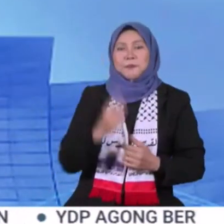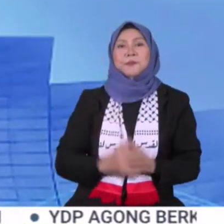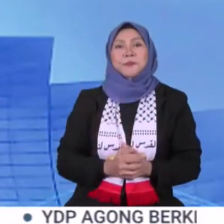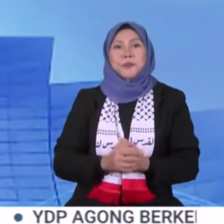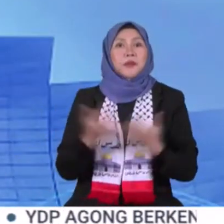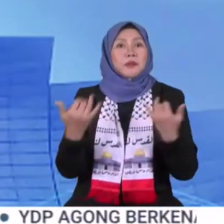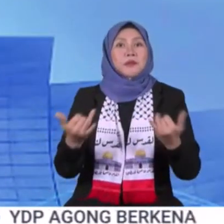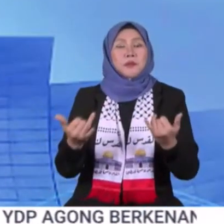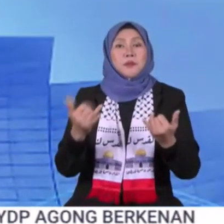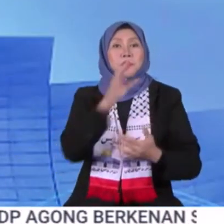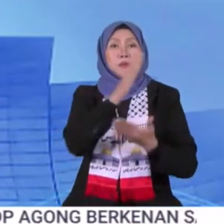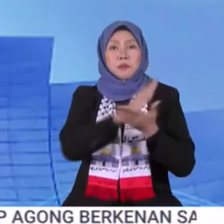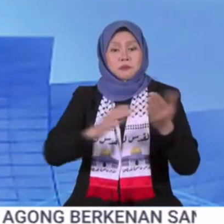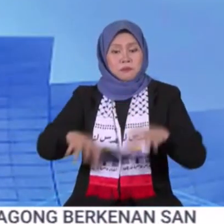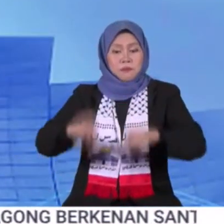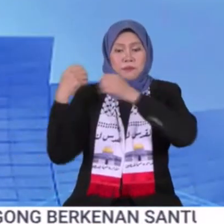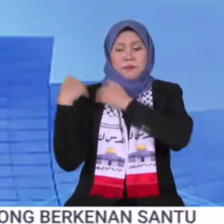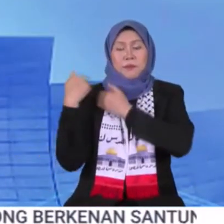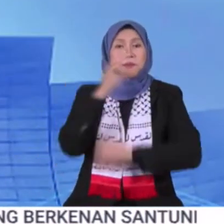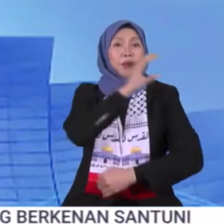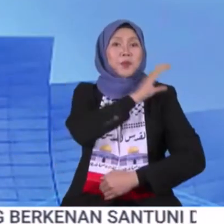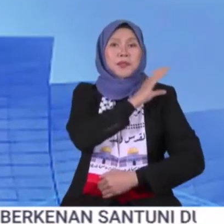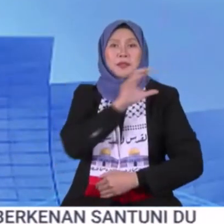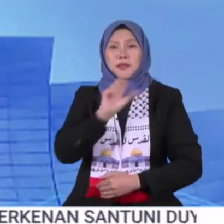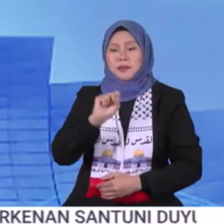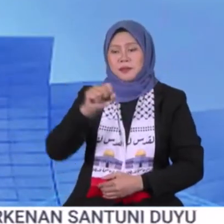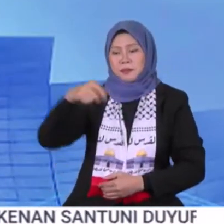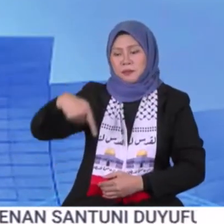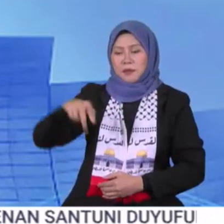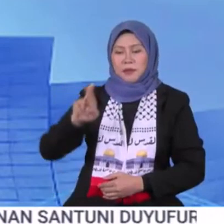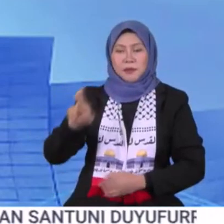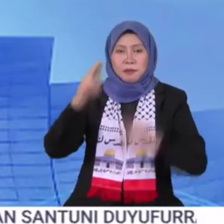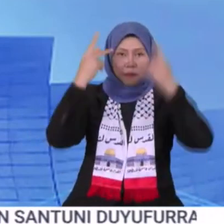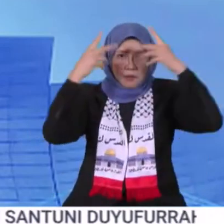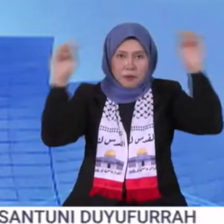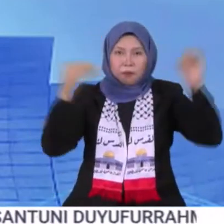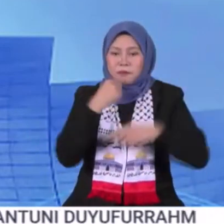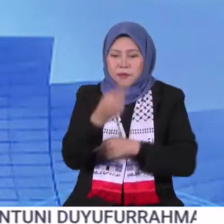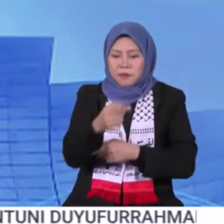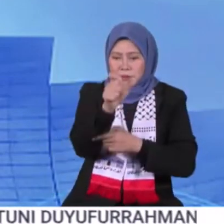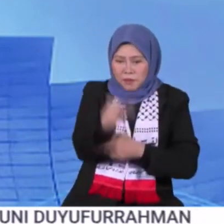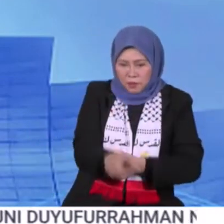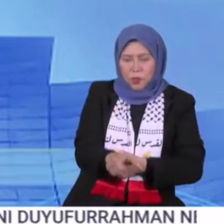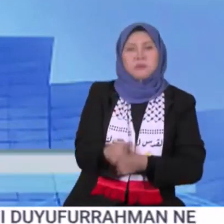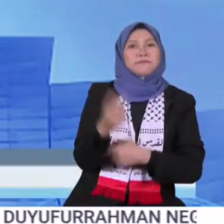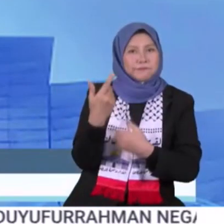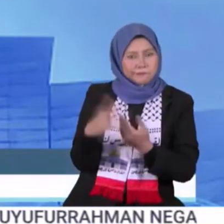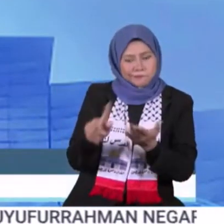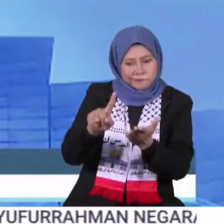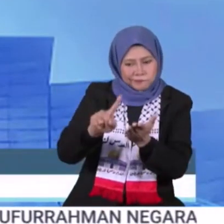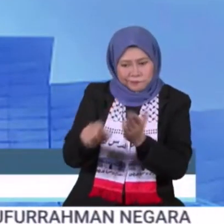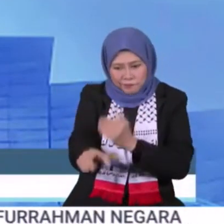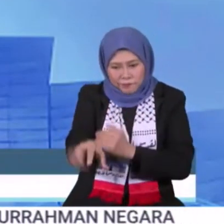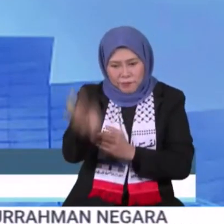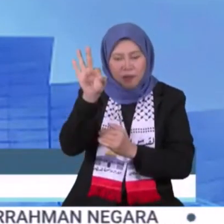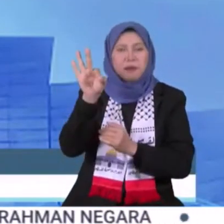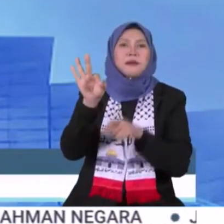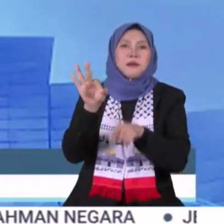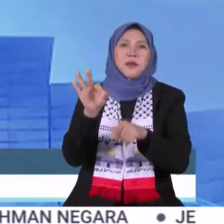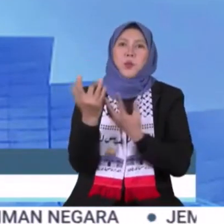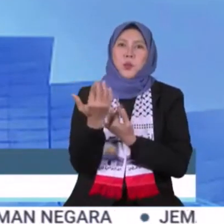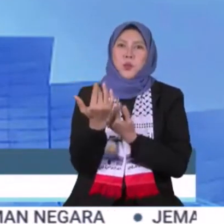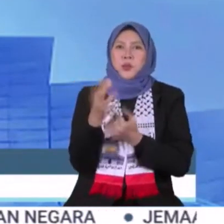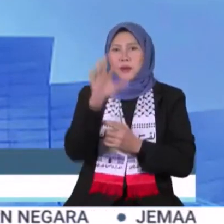Mengenai jawatan pengerusi Suruhanjaya Pilihan Raya SPR pula, Perdana Menteri berkata calonnya sudah dikenal pasti dan kini menunggu